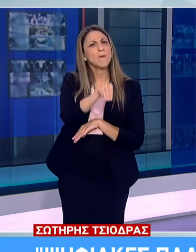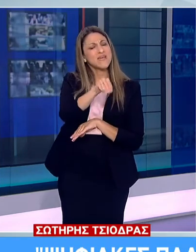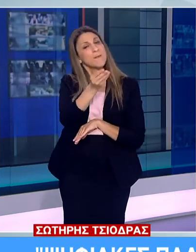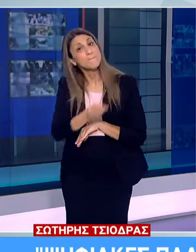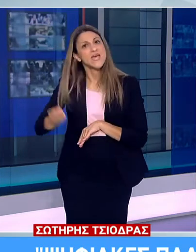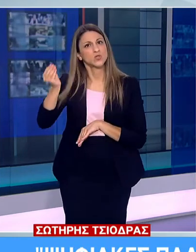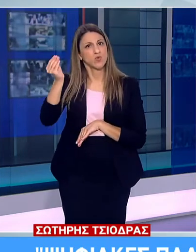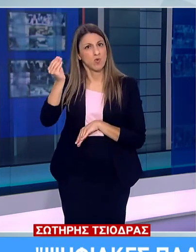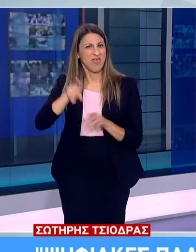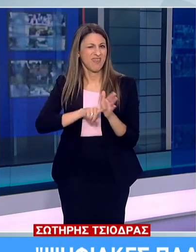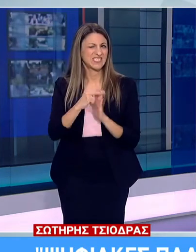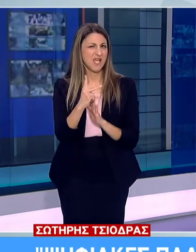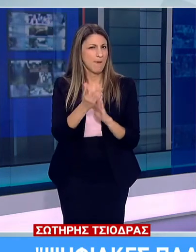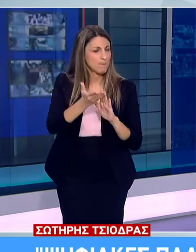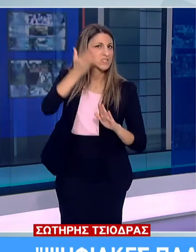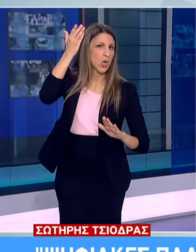να βράει την κυκλοφορία του Ιούστιτ σε μια χώρα